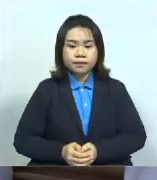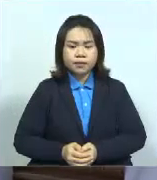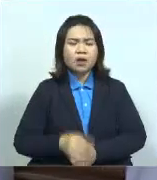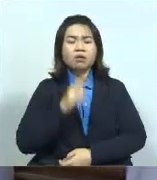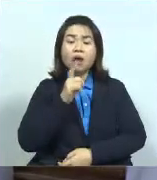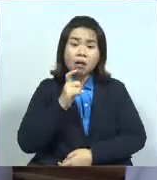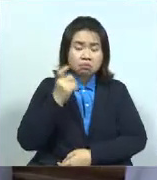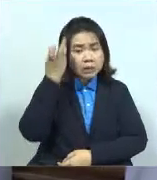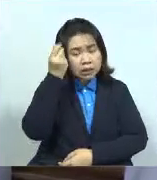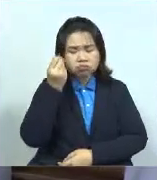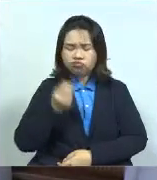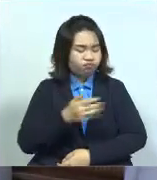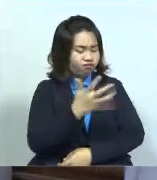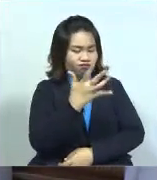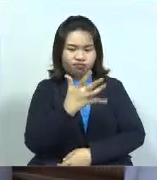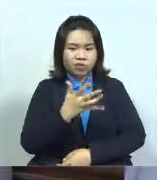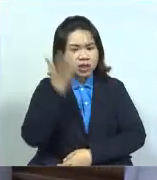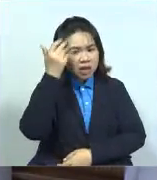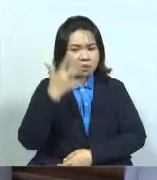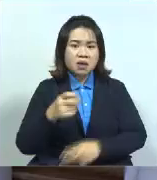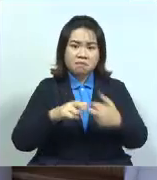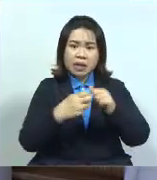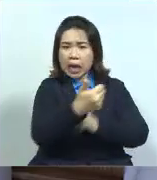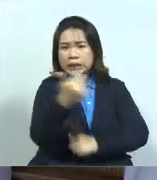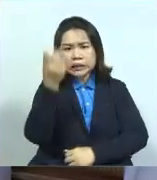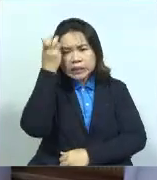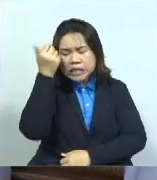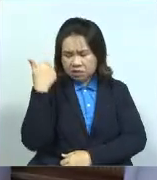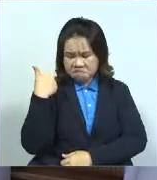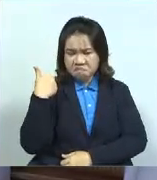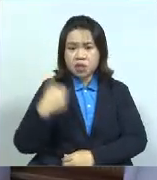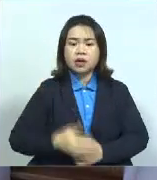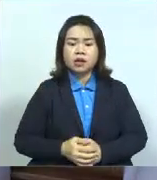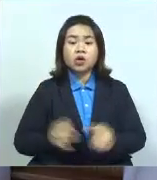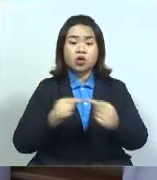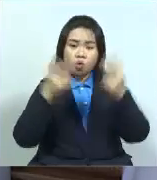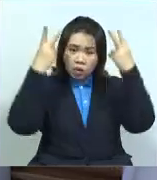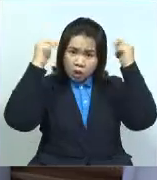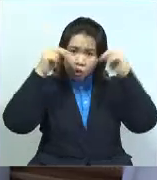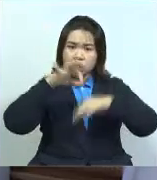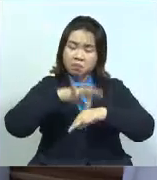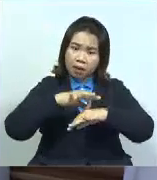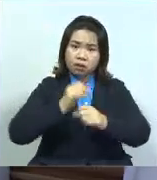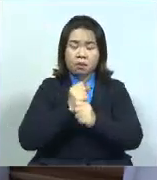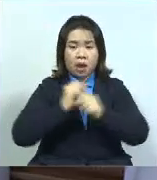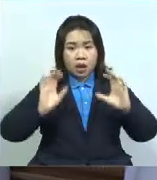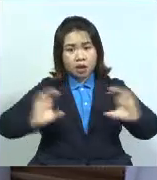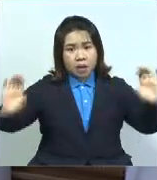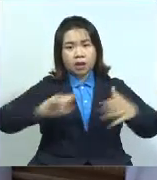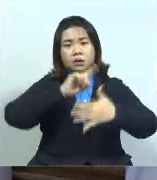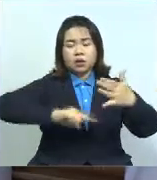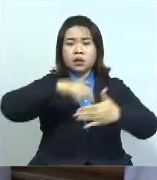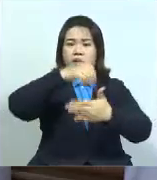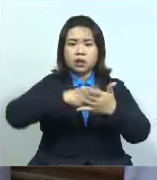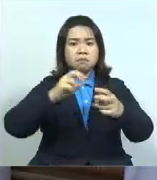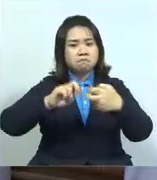ไม่กังวลอะไรทั้งสิ้นอ่ะจะกังวลทำไมอ่ะมันมีเรื่องน่ากังวลเยอะกว่านี้ตั้งเยอะการเป็นรัฐมนตรีการเป็นรัฐบาลที่มาจากการเลือกตั้งมีเรื่องหล